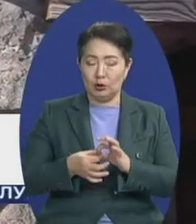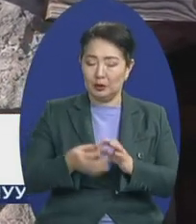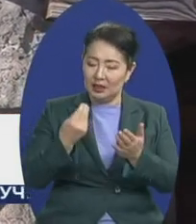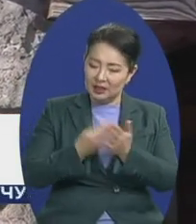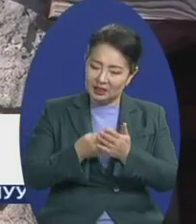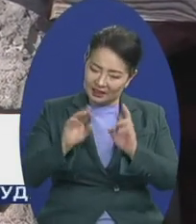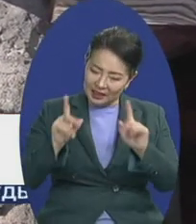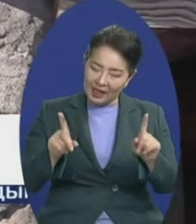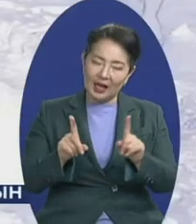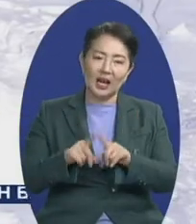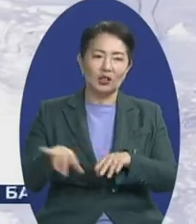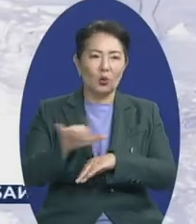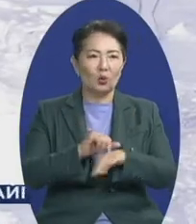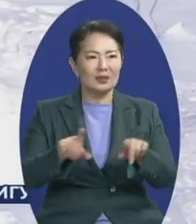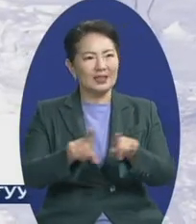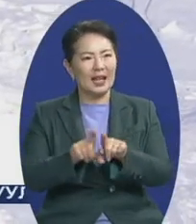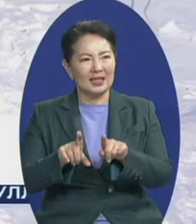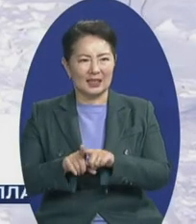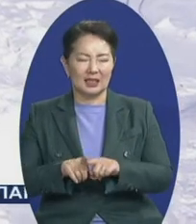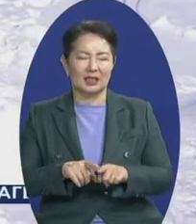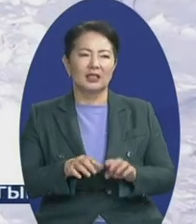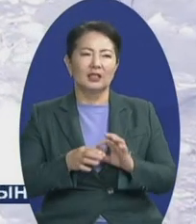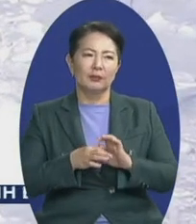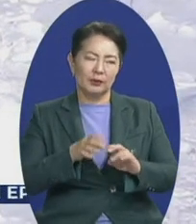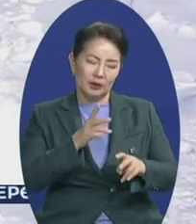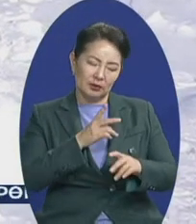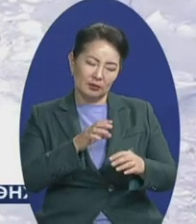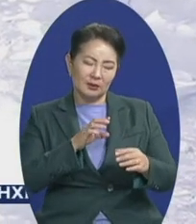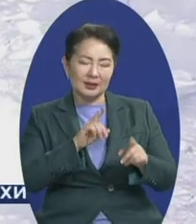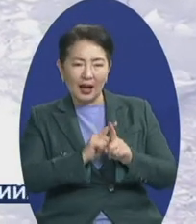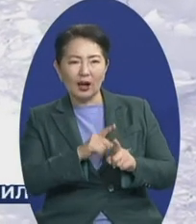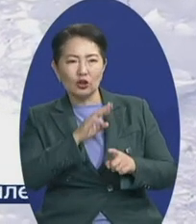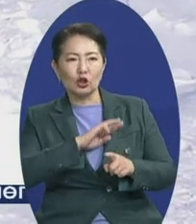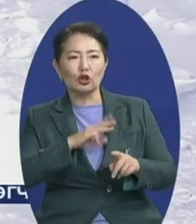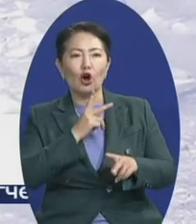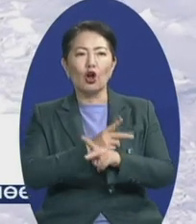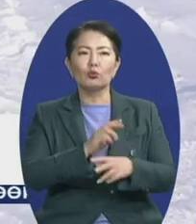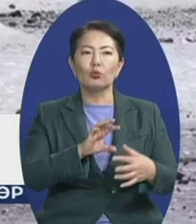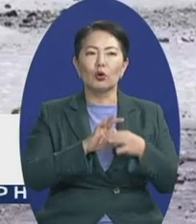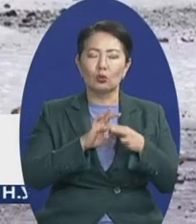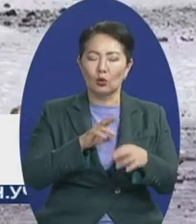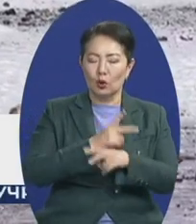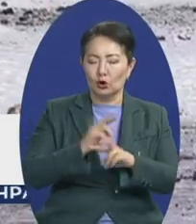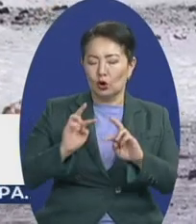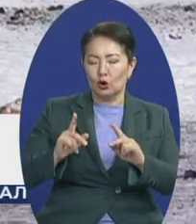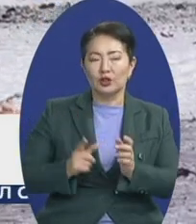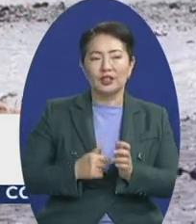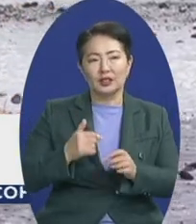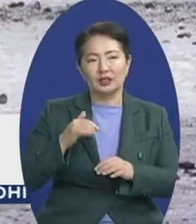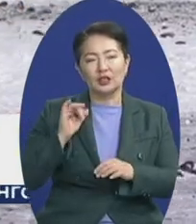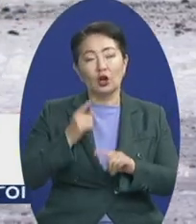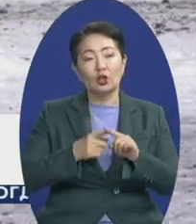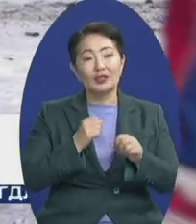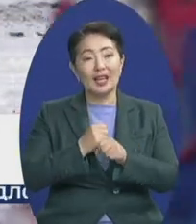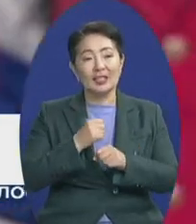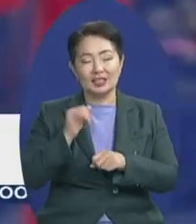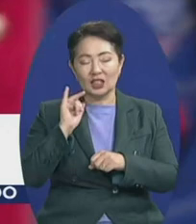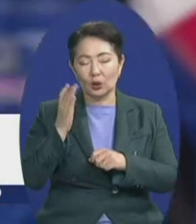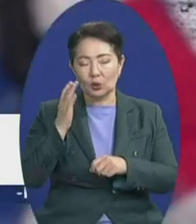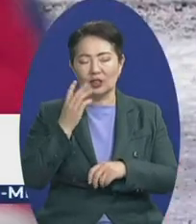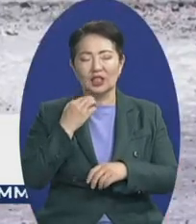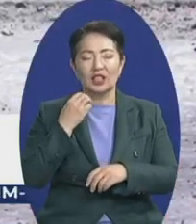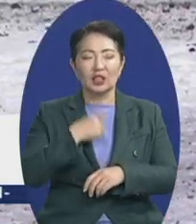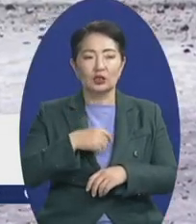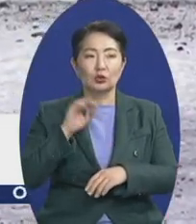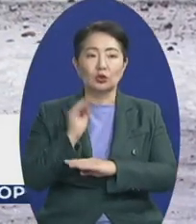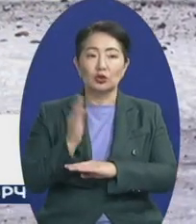олон орондоо хэрэгжүүлэхэд холбогдох хуулиудад өөрчлөлт оруулах шаардлагатай гэж орон нутагт ажиллаж байгаа улсын хурлын гишүүдийн төлөөлөл хэлж